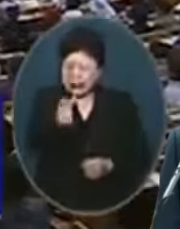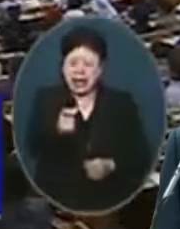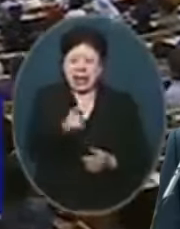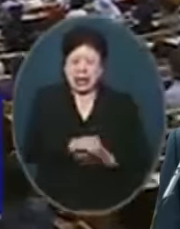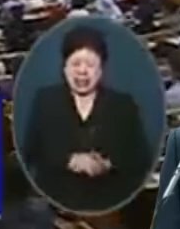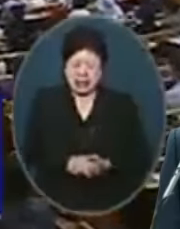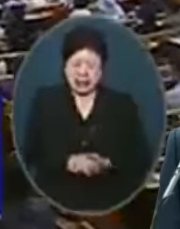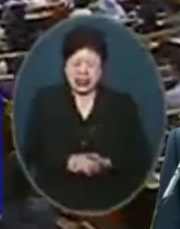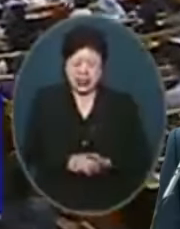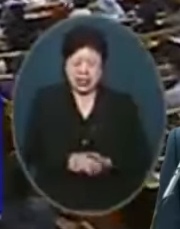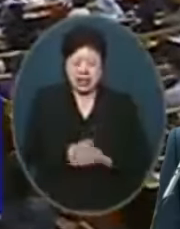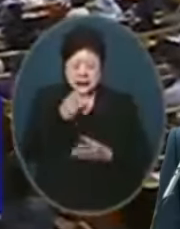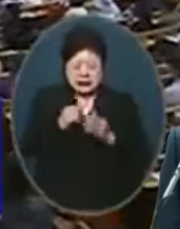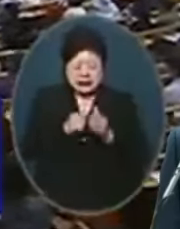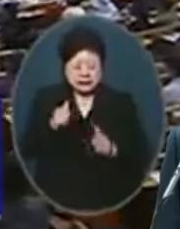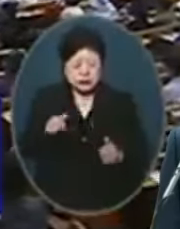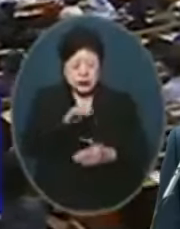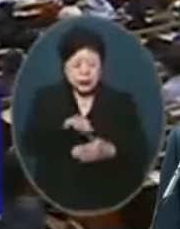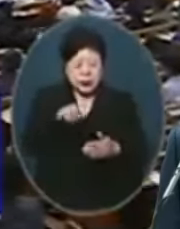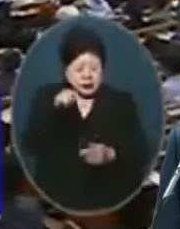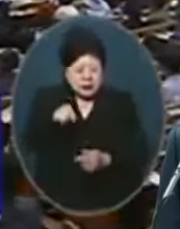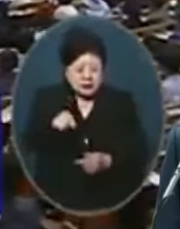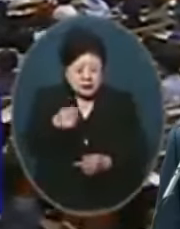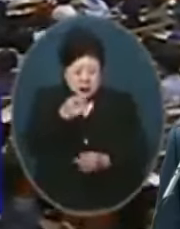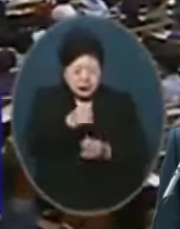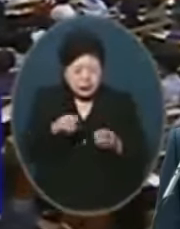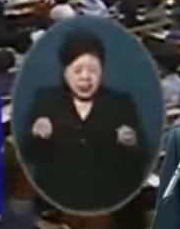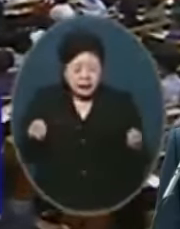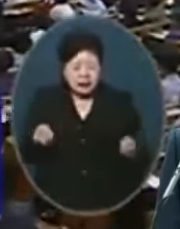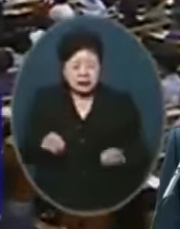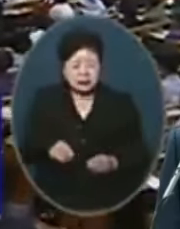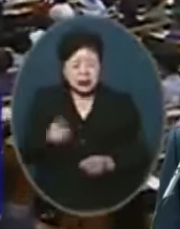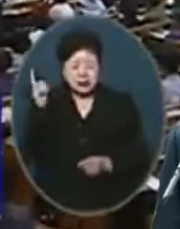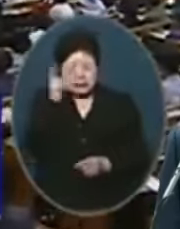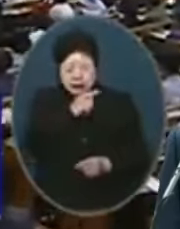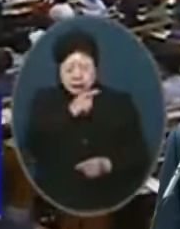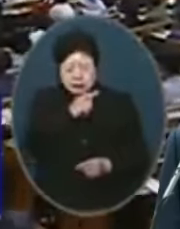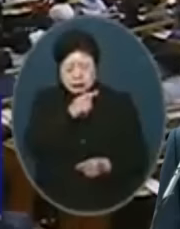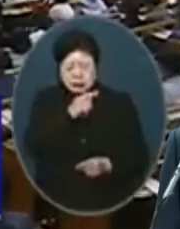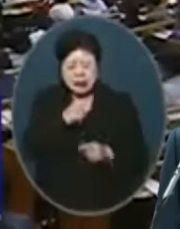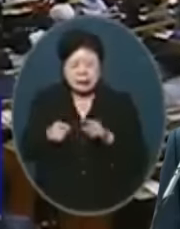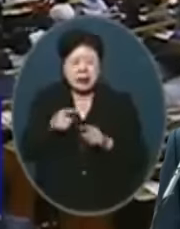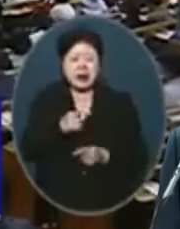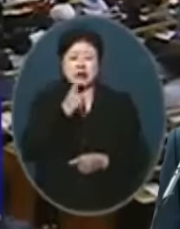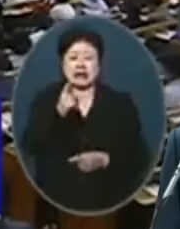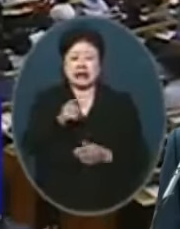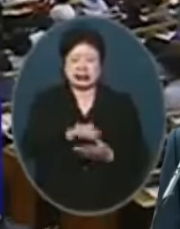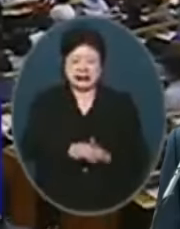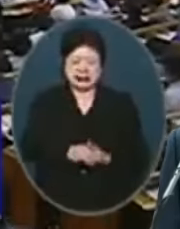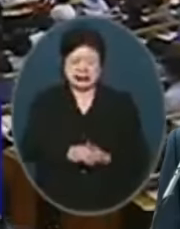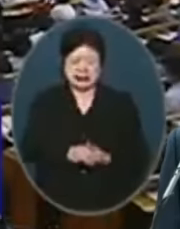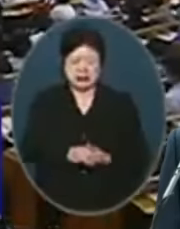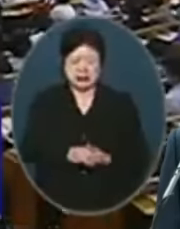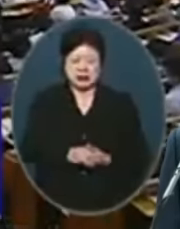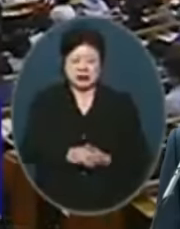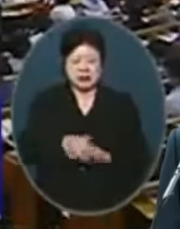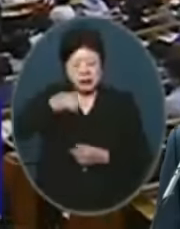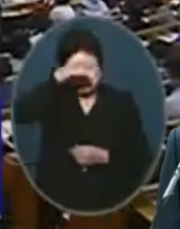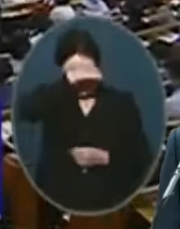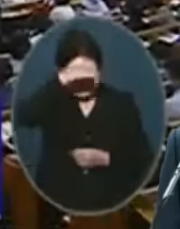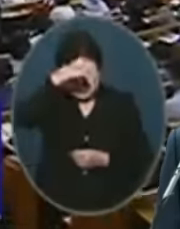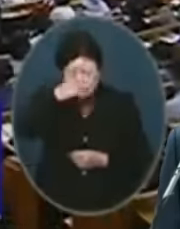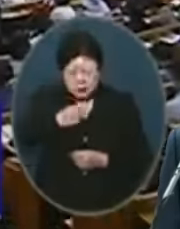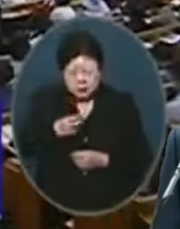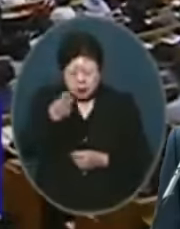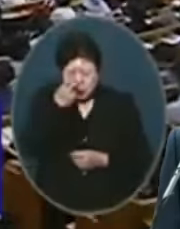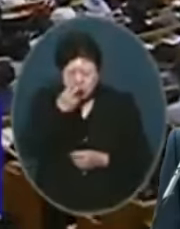강하니라 하고 이스라엘 자손에서 정탐한 땅을 악평하여 이르되 우리가 두루 다니며